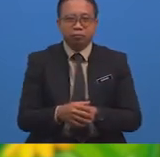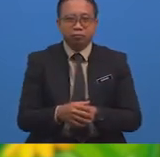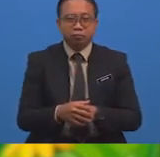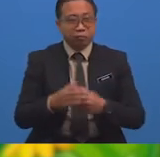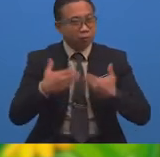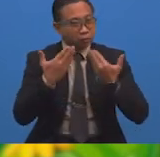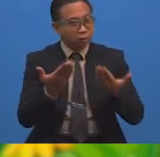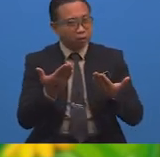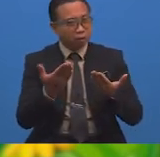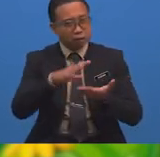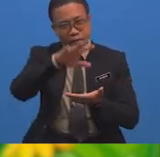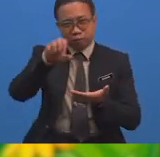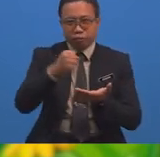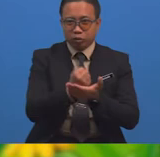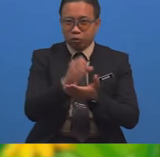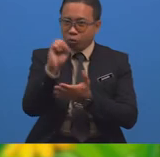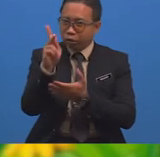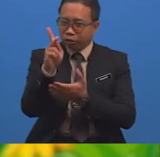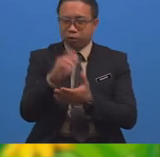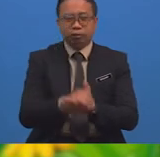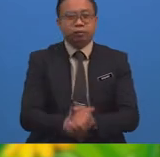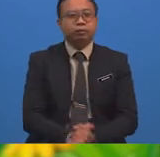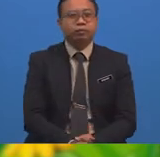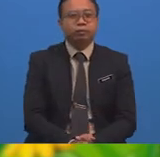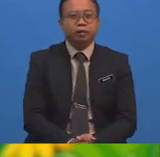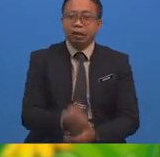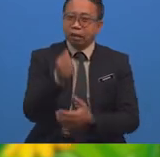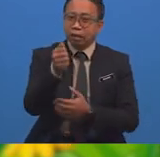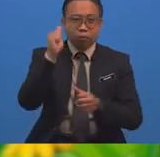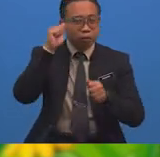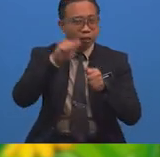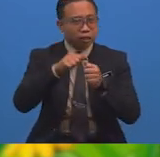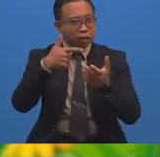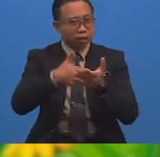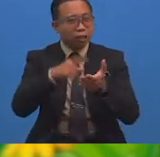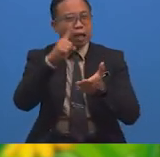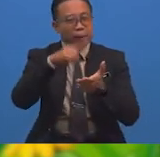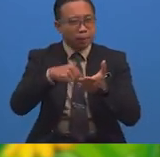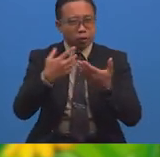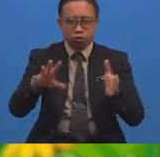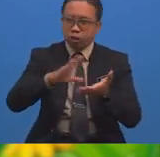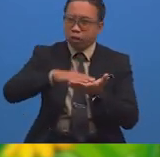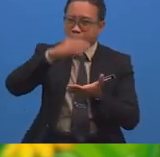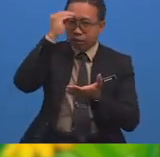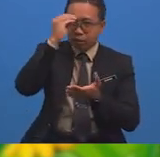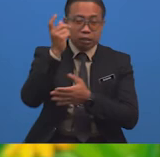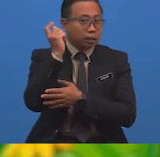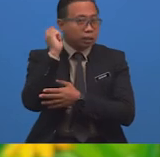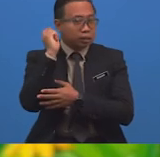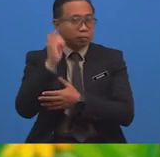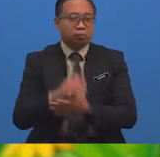macam mana semua oke Kamu ingat lagi apo yang telah kita pelajari